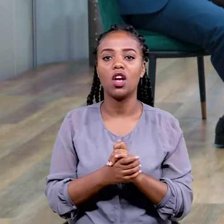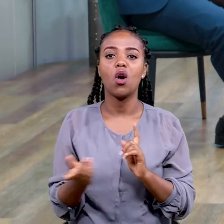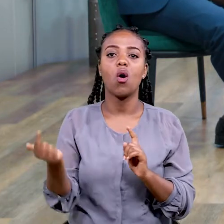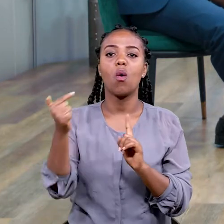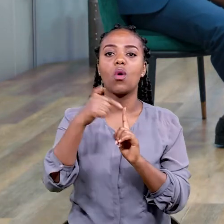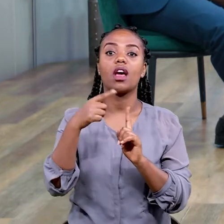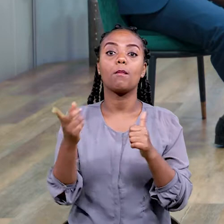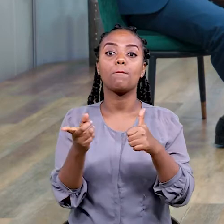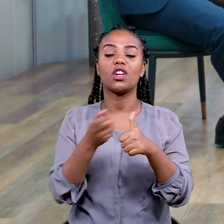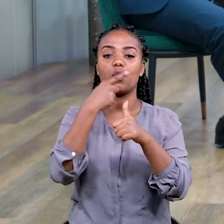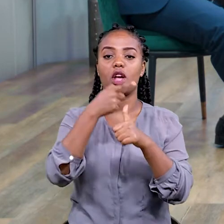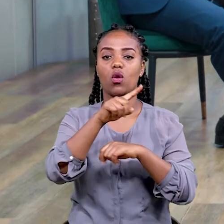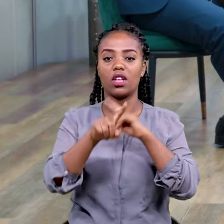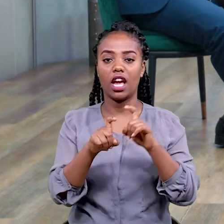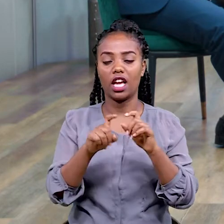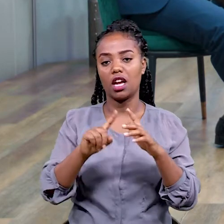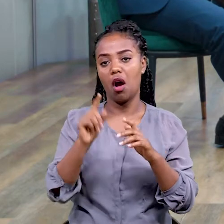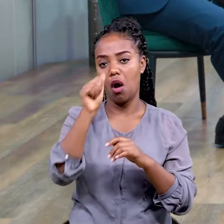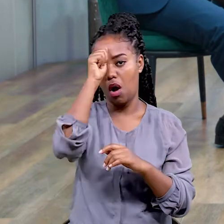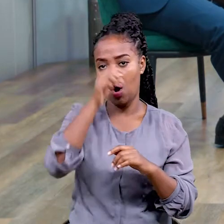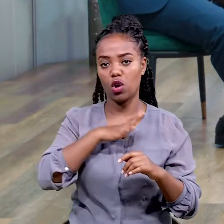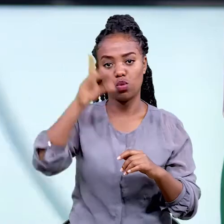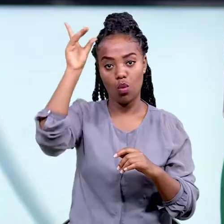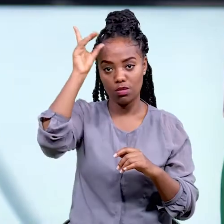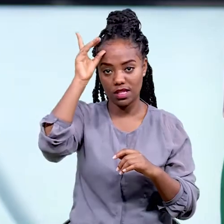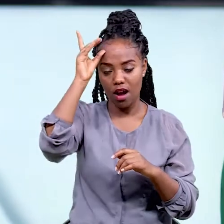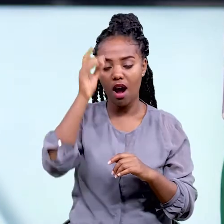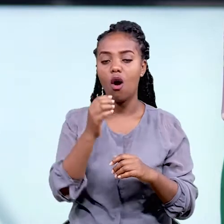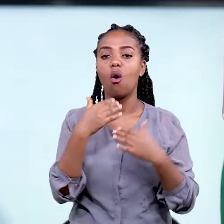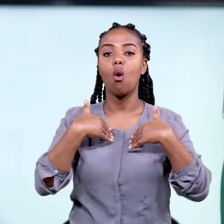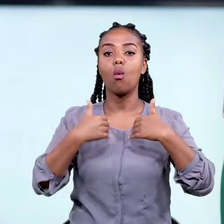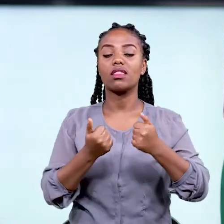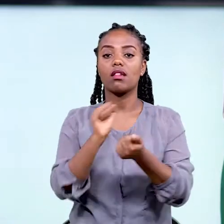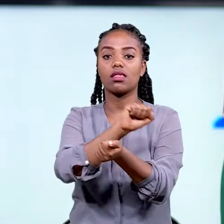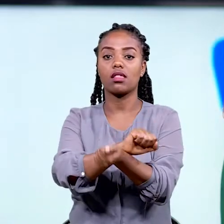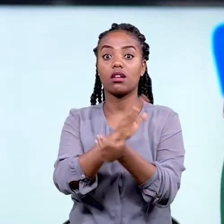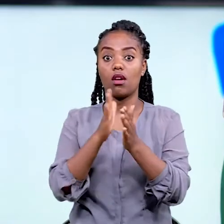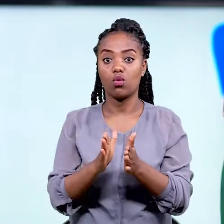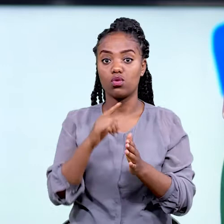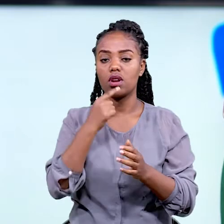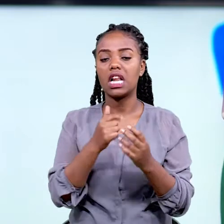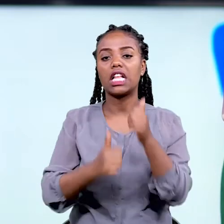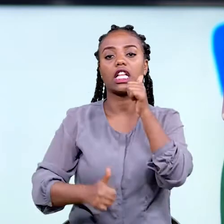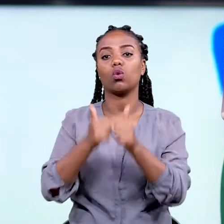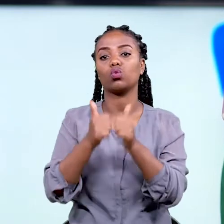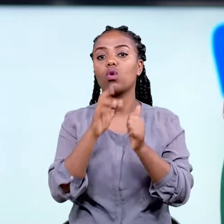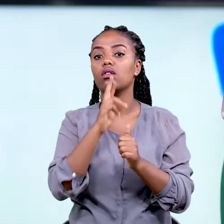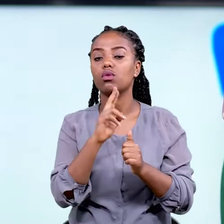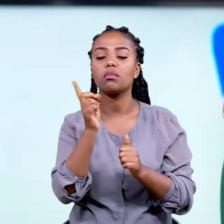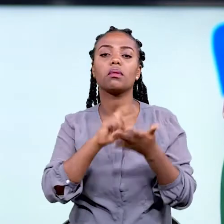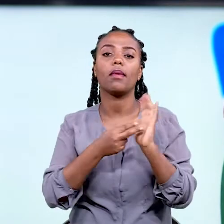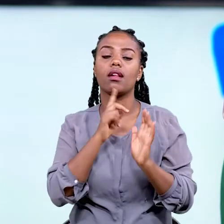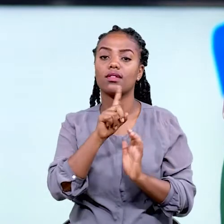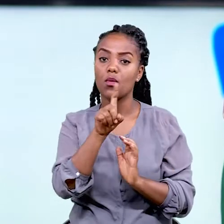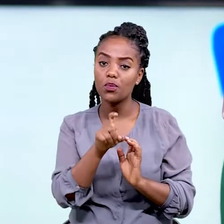ወደ መጀመሪያው ጥያቄያችን እንሂድና አቶ ኩምሳ ከእርሶ ልጀምር። የወጣት ታራሚዎች ስንል የትኞቹን ነው? ምን